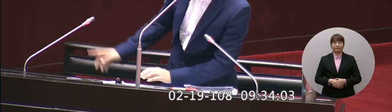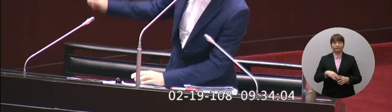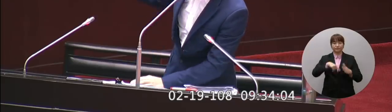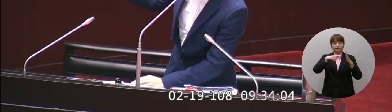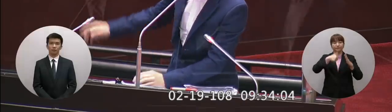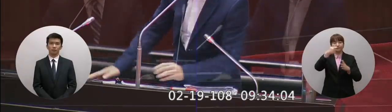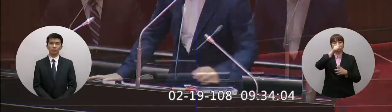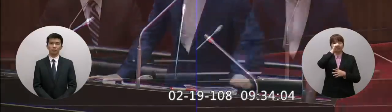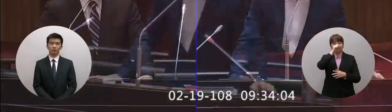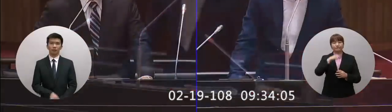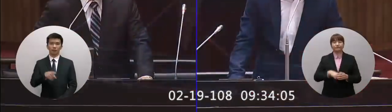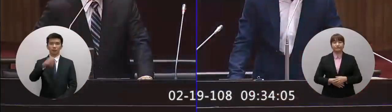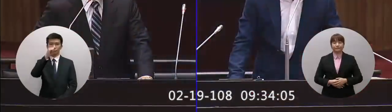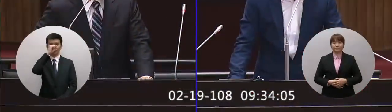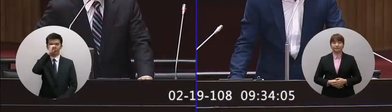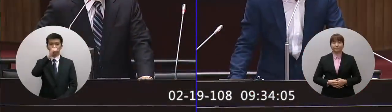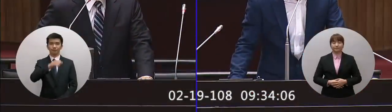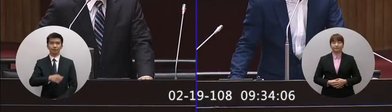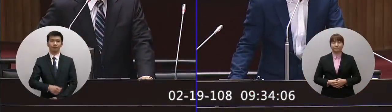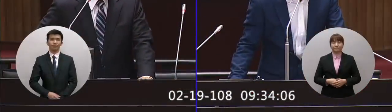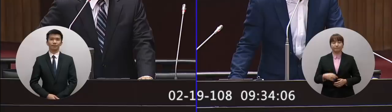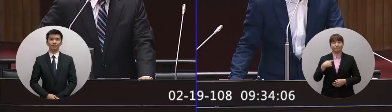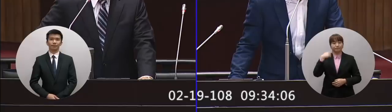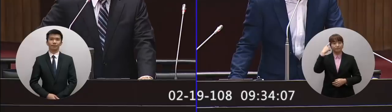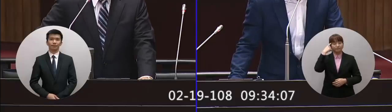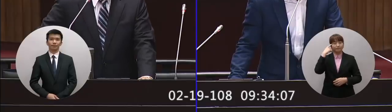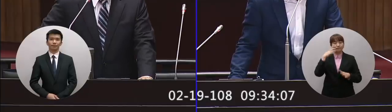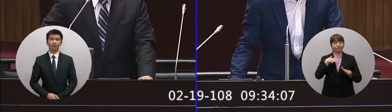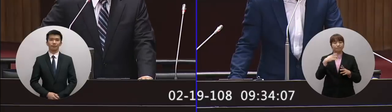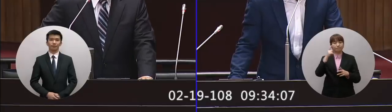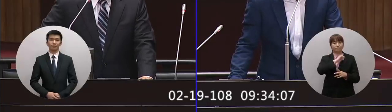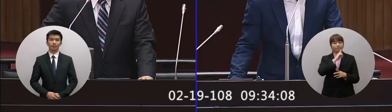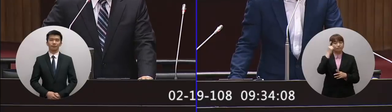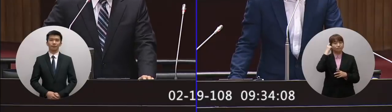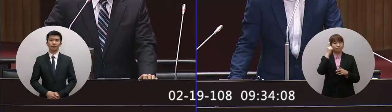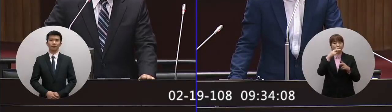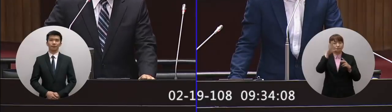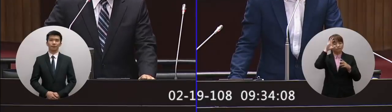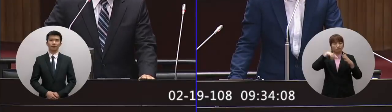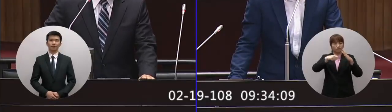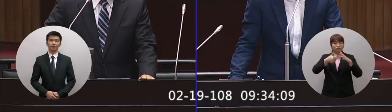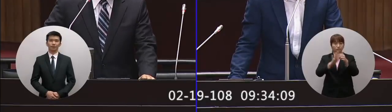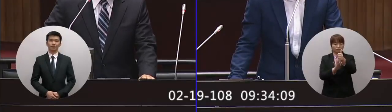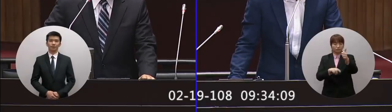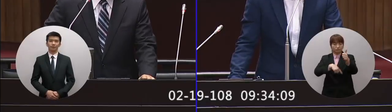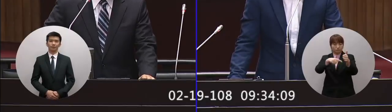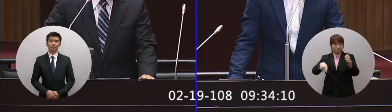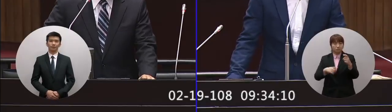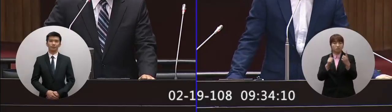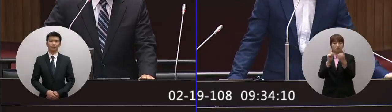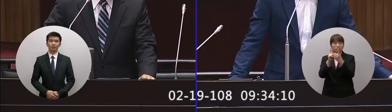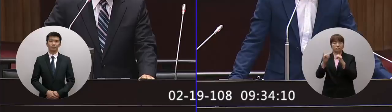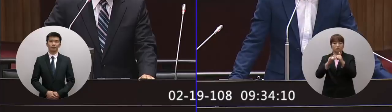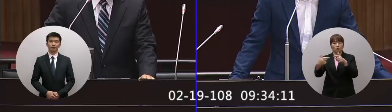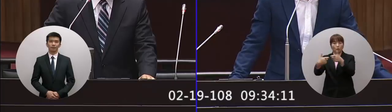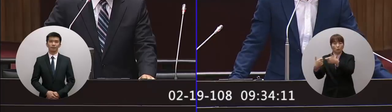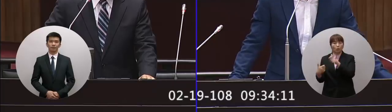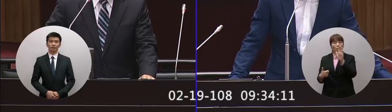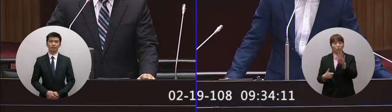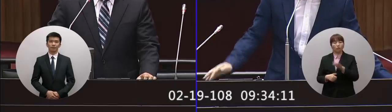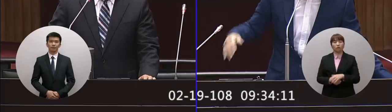院长好哈。 哎，你好。 我想，我一直认为说苏院长内阁是最接地气，也